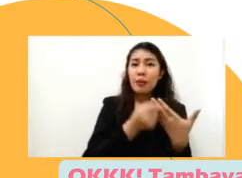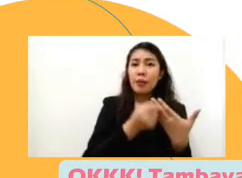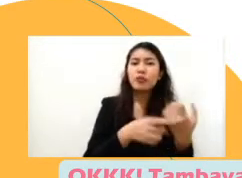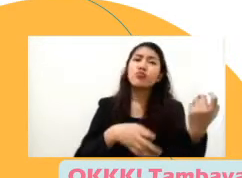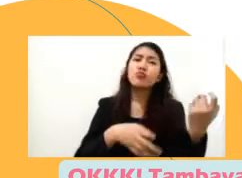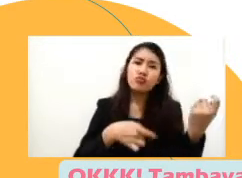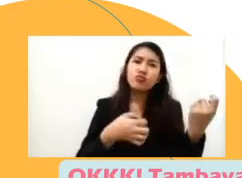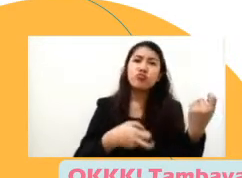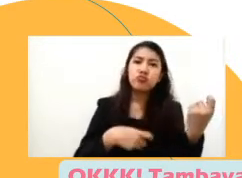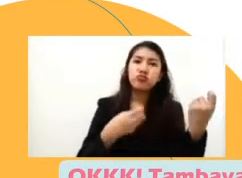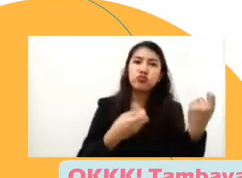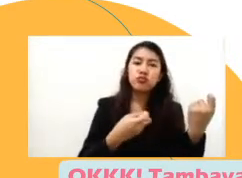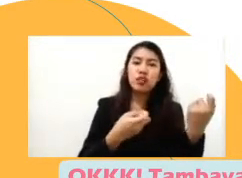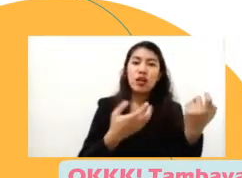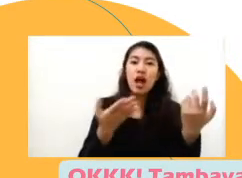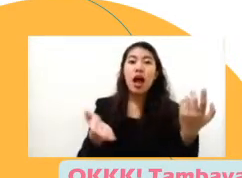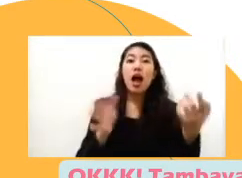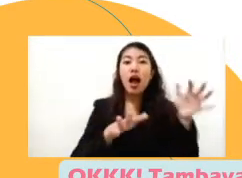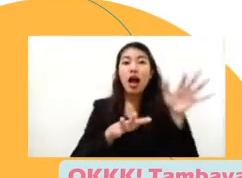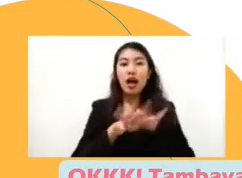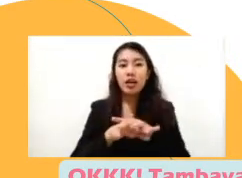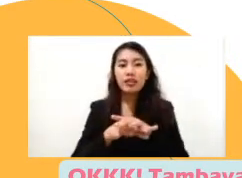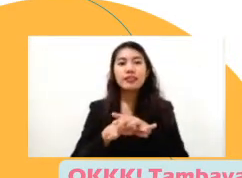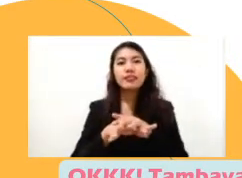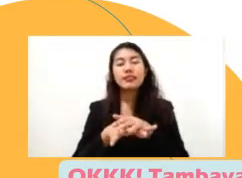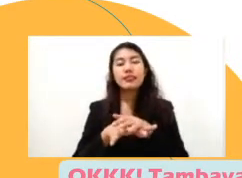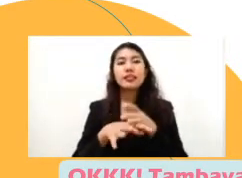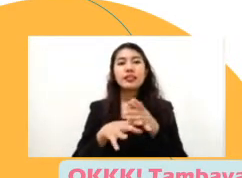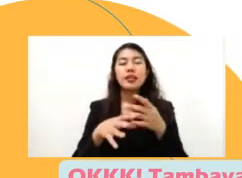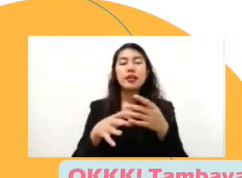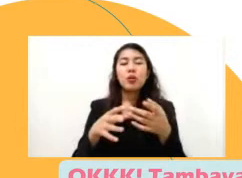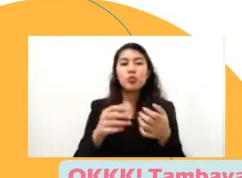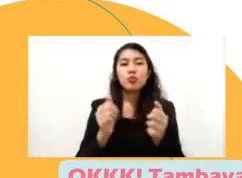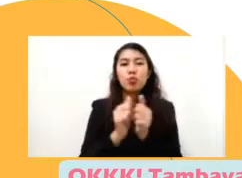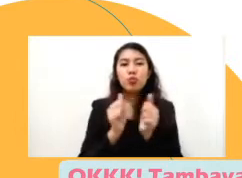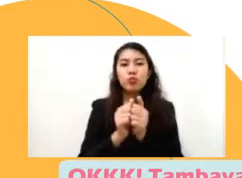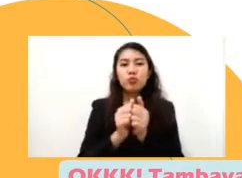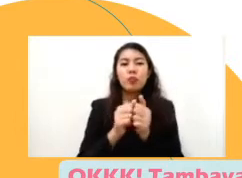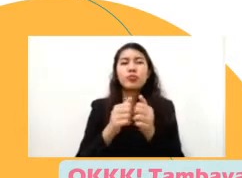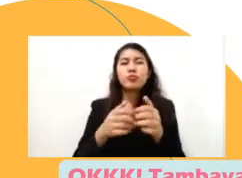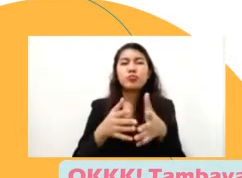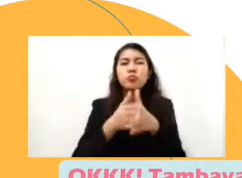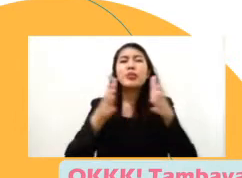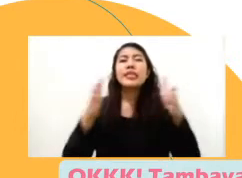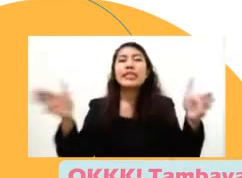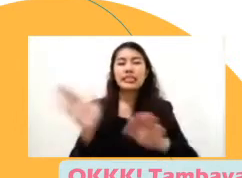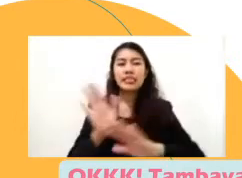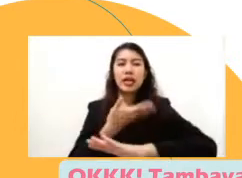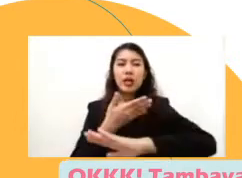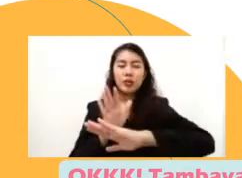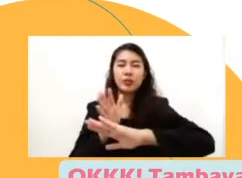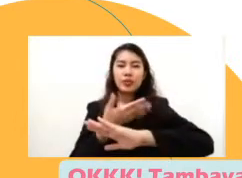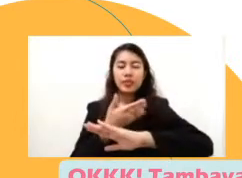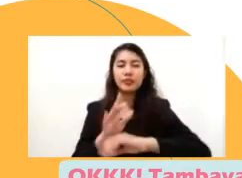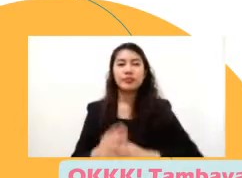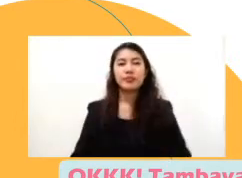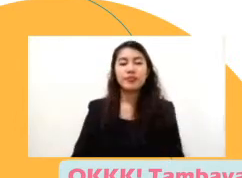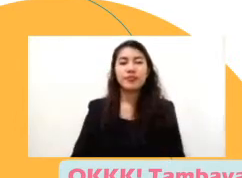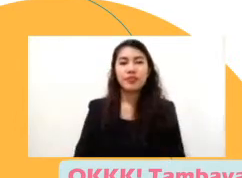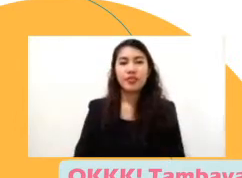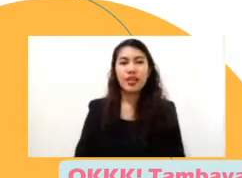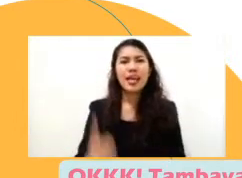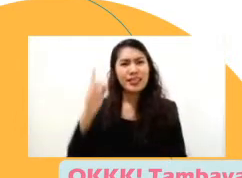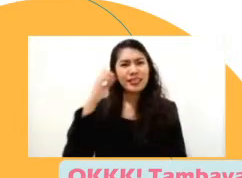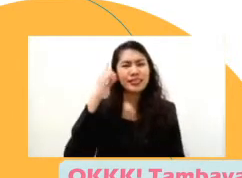makapal. Itong mga simpleng mga salitang to ay nagbibigay ng, kung sabihin mo manipis to makapal, parang namang